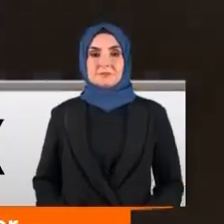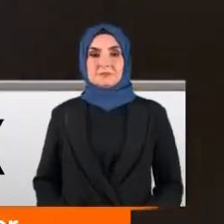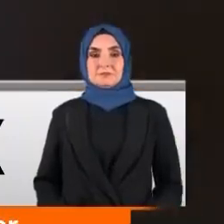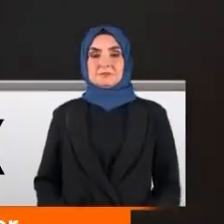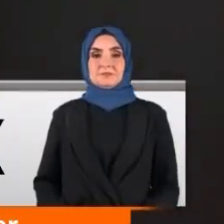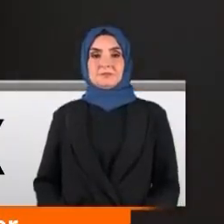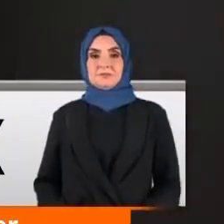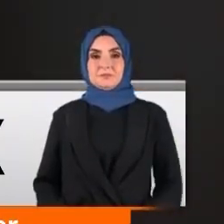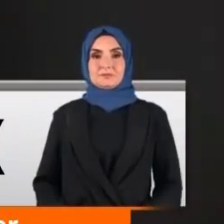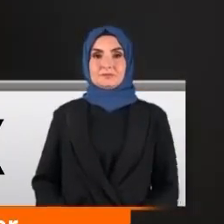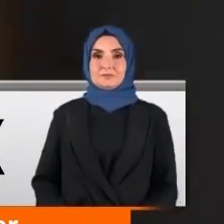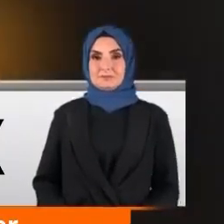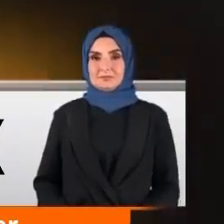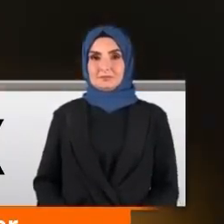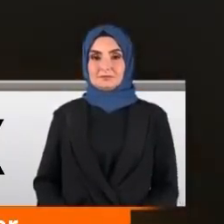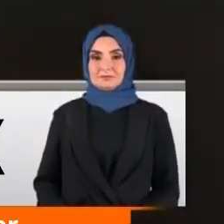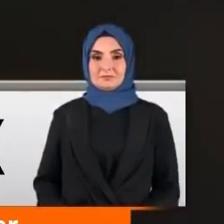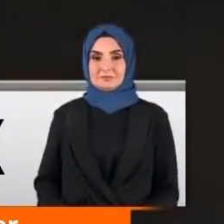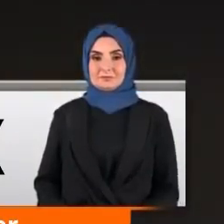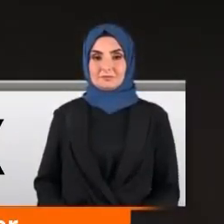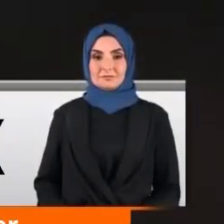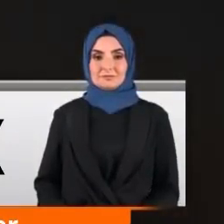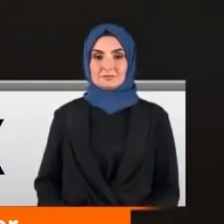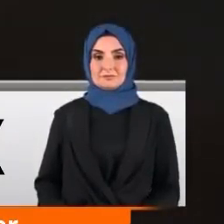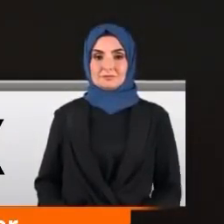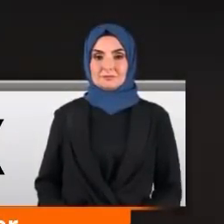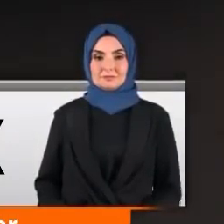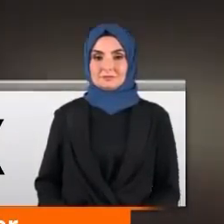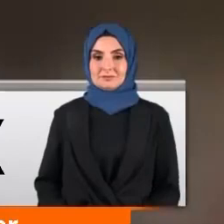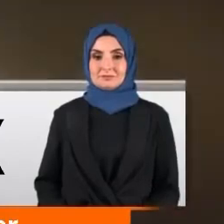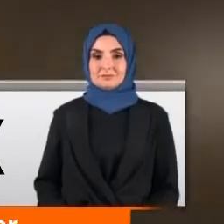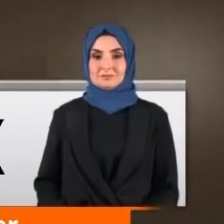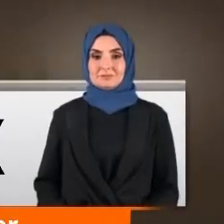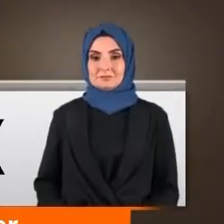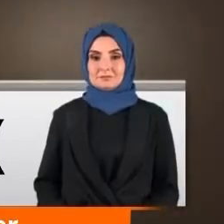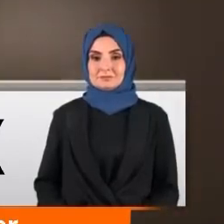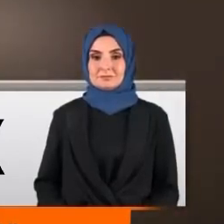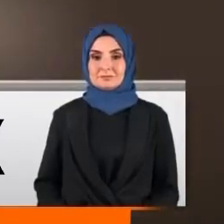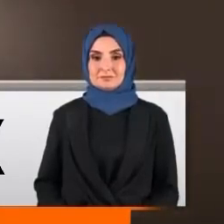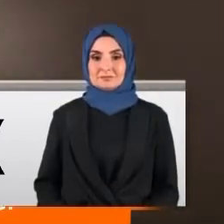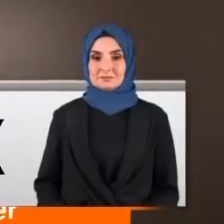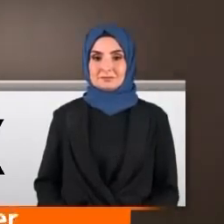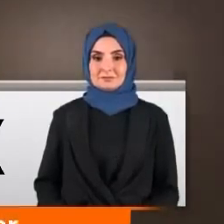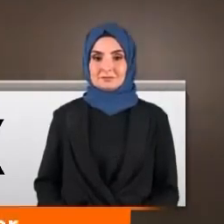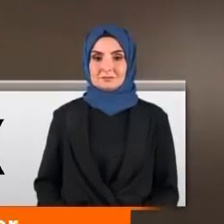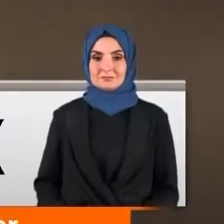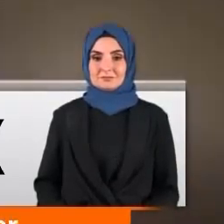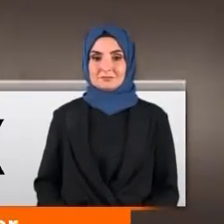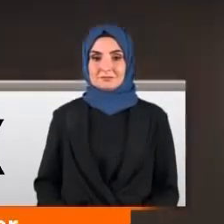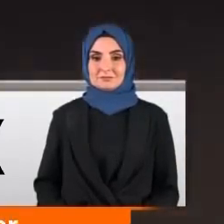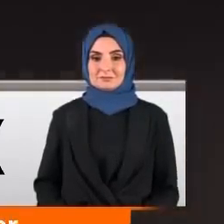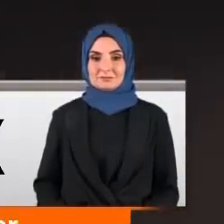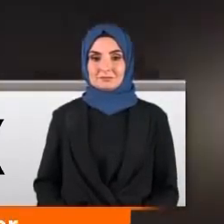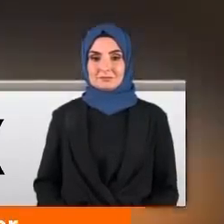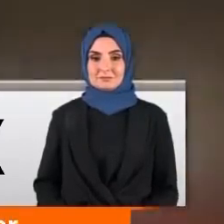Sen Asenat adına yardım topluyorsun. Evet. Asenat kimdir? Biraz anlatır mısın? Asenat kızımız. SMA hastası. Asenat'ın babasının ismi